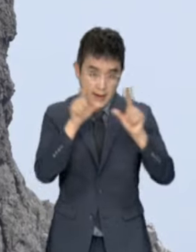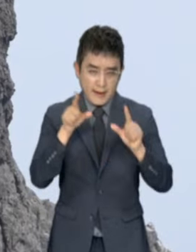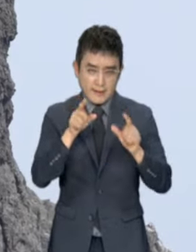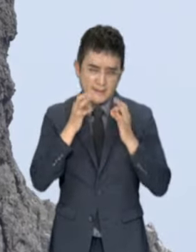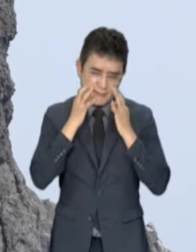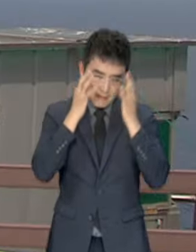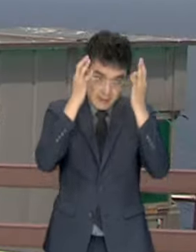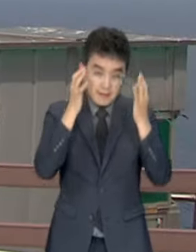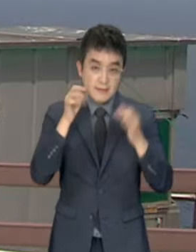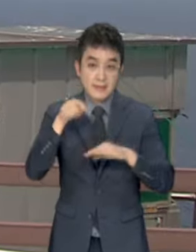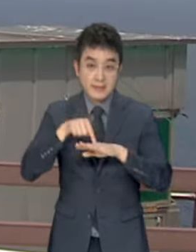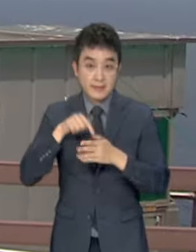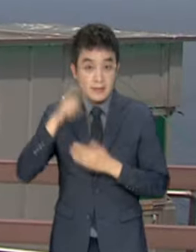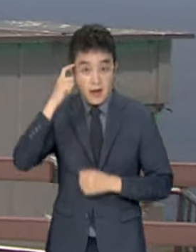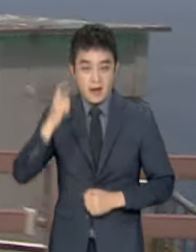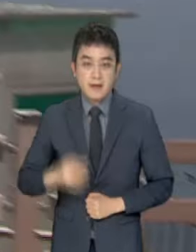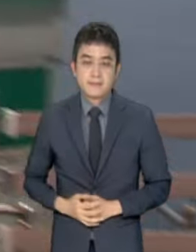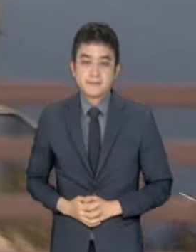방침입니다